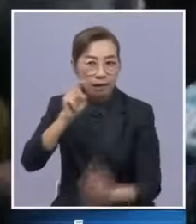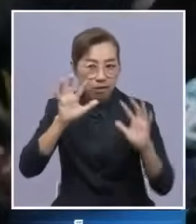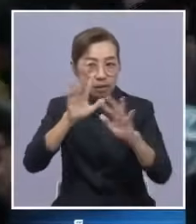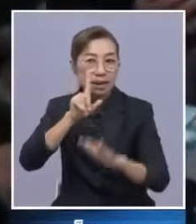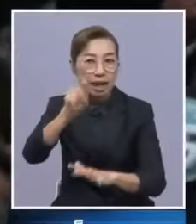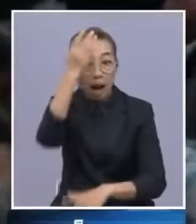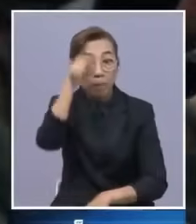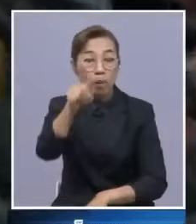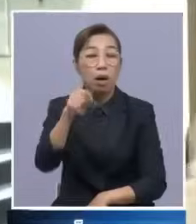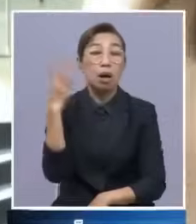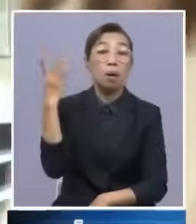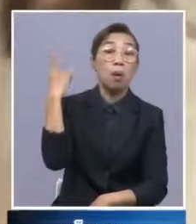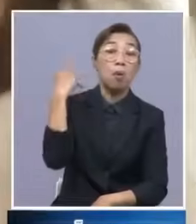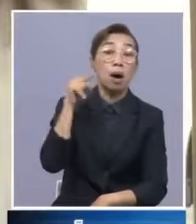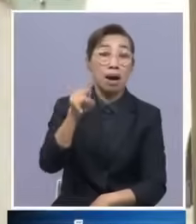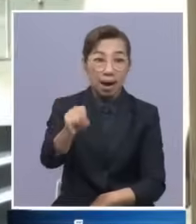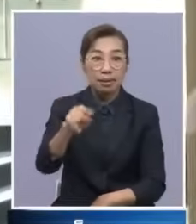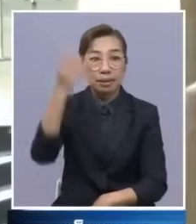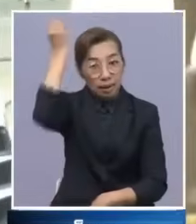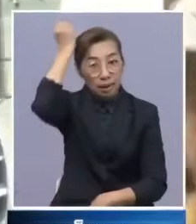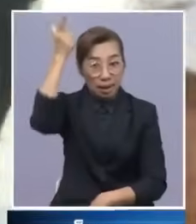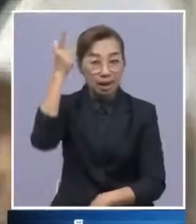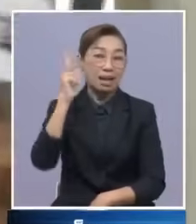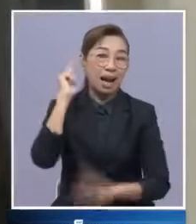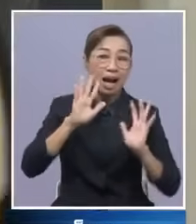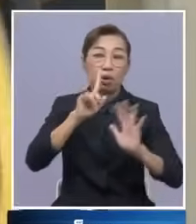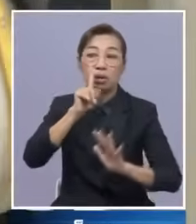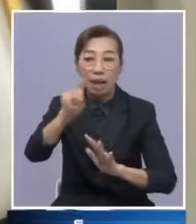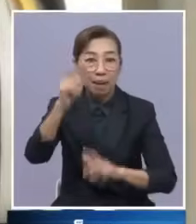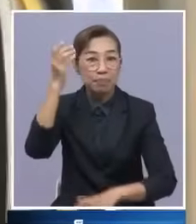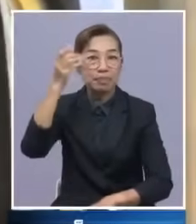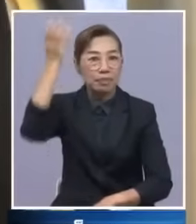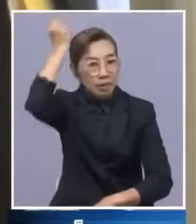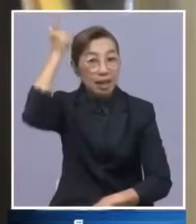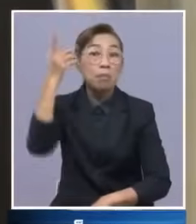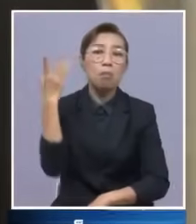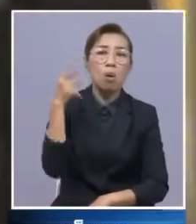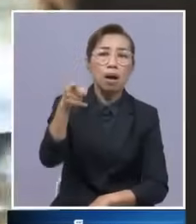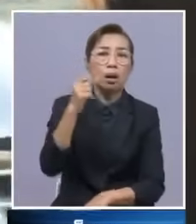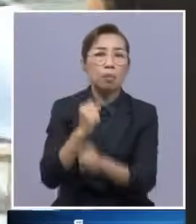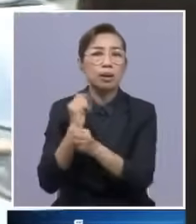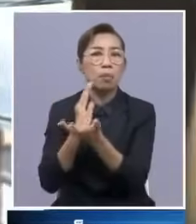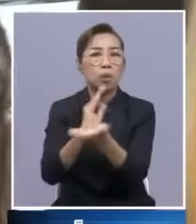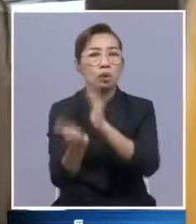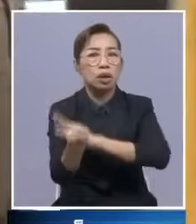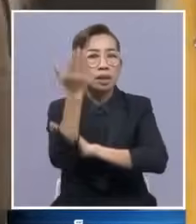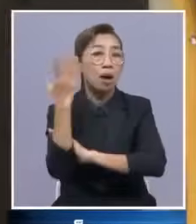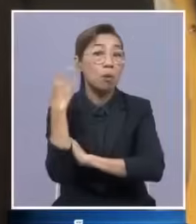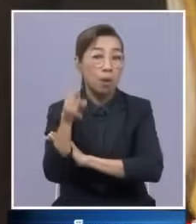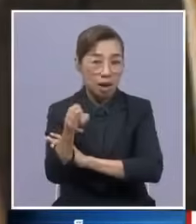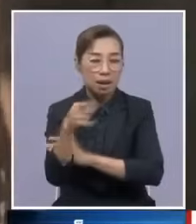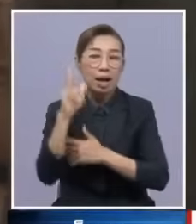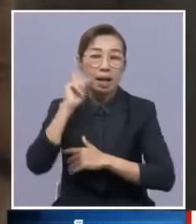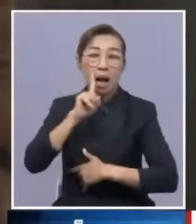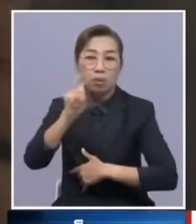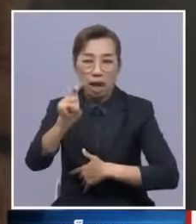คเพื่อไทยเพราะเมื่อวานนักข่าวไปเจอคุณอุ๊งอิ๊งพยายามสอบถามประเด็นร้อนนี่ค่ะเธอไปร่วมงานทำบุญตักบาตรในช่วงเช้าของเมื่อวานใช่ไหมแล้วปราก